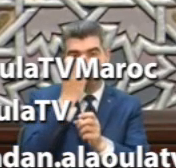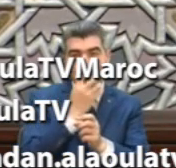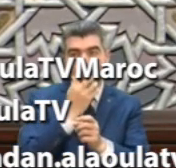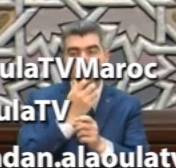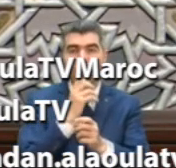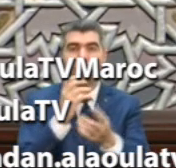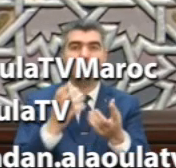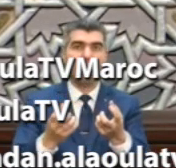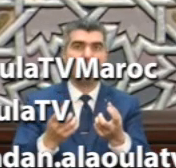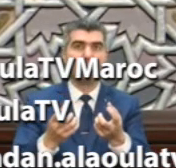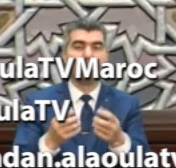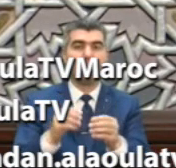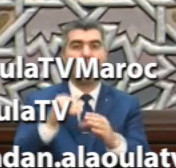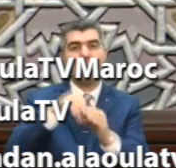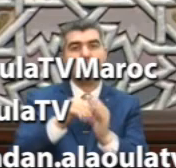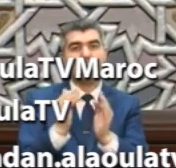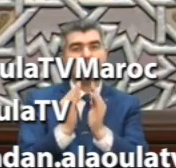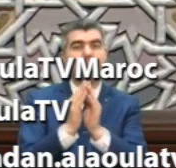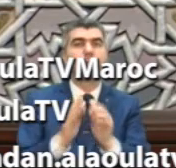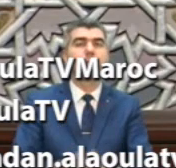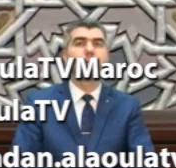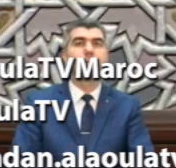العدالة والتنمية.